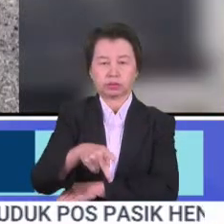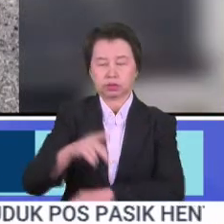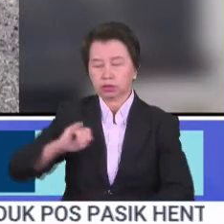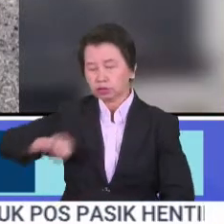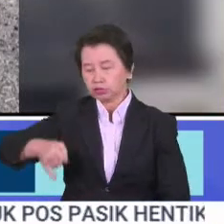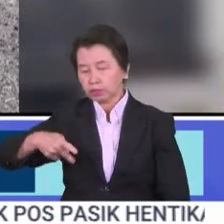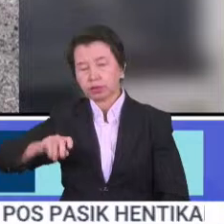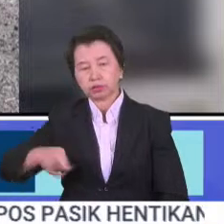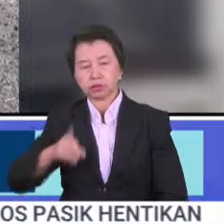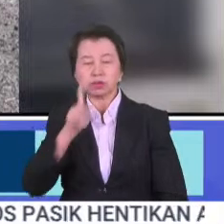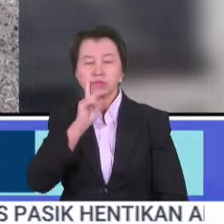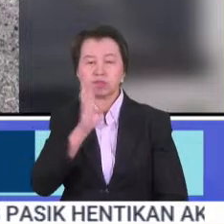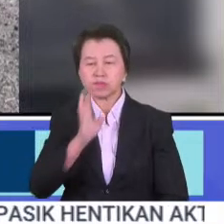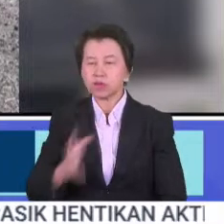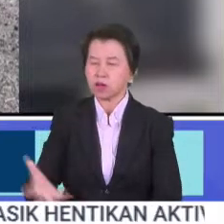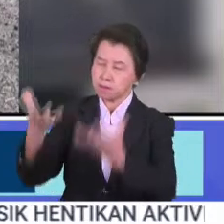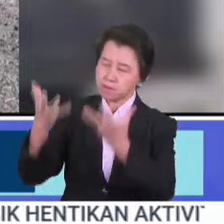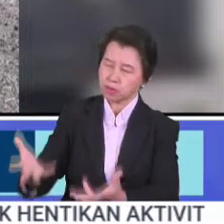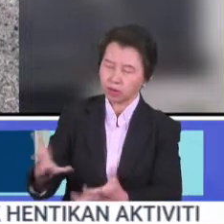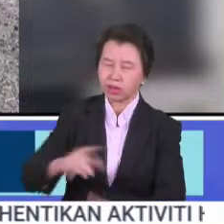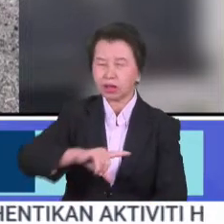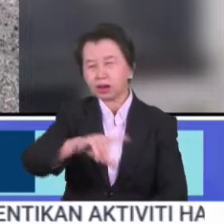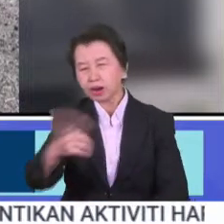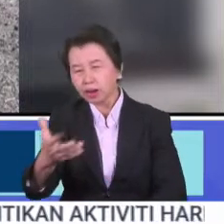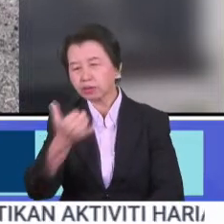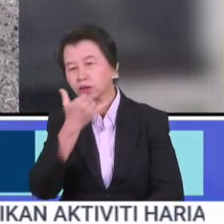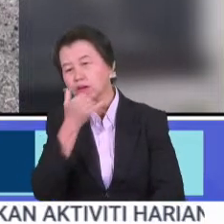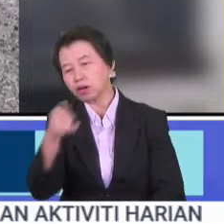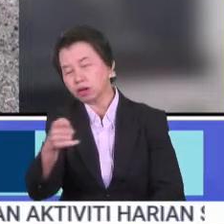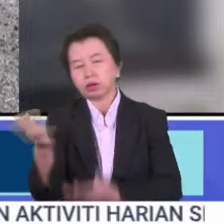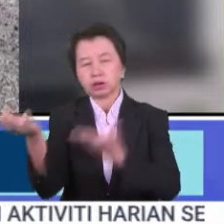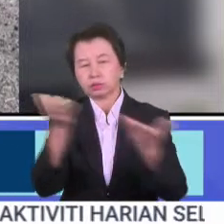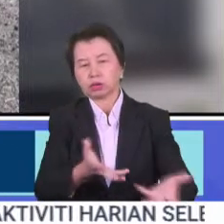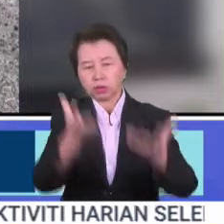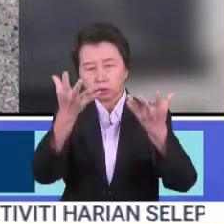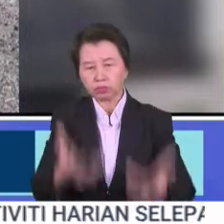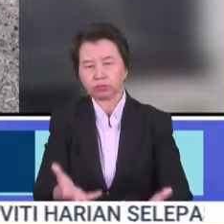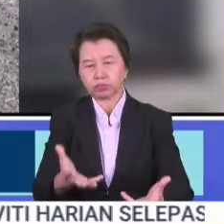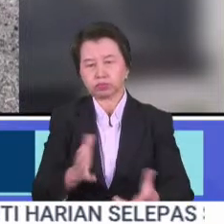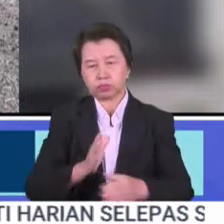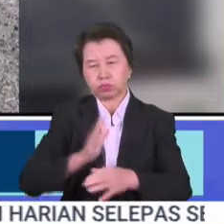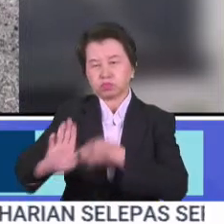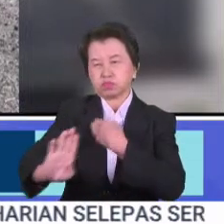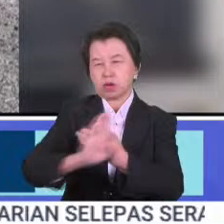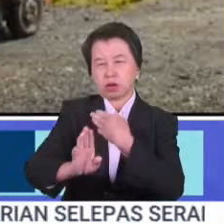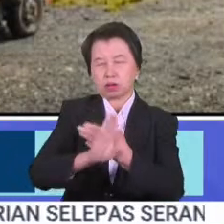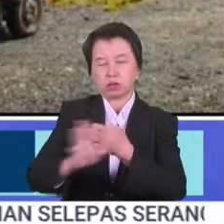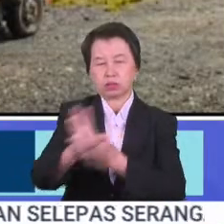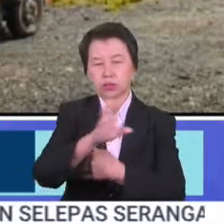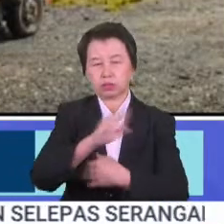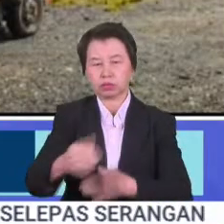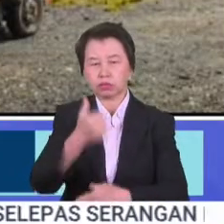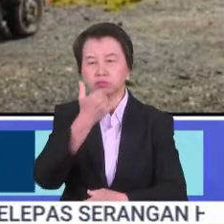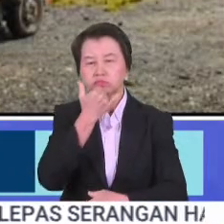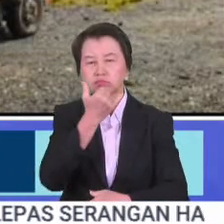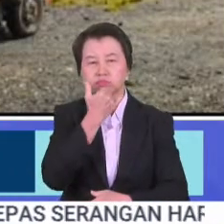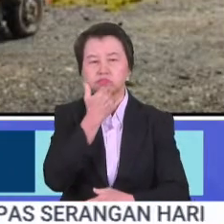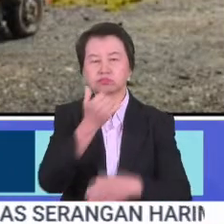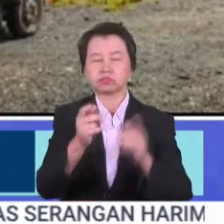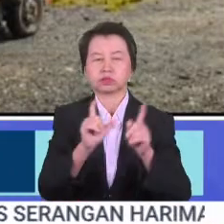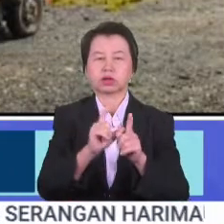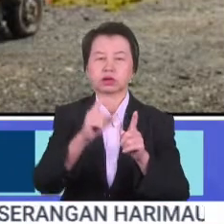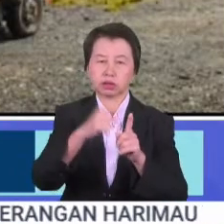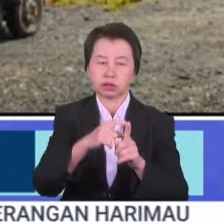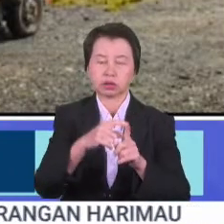berkata, selain lebih muatan, kesalahan lain yang dikesan termasuk membawa muatan secara berbahaya dan kesalahan-kesalahan